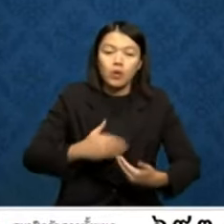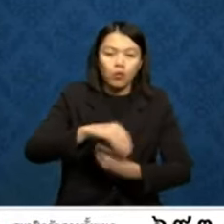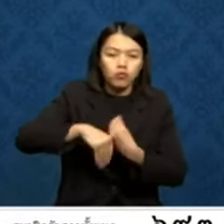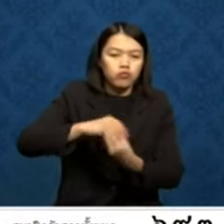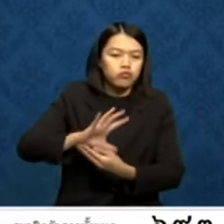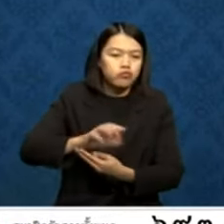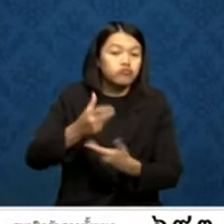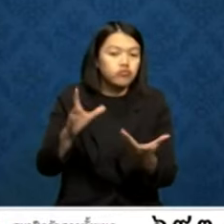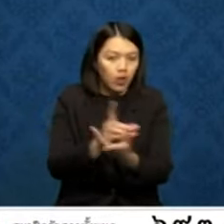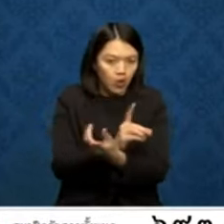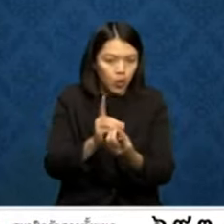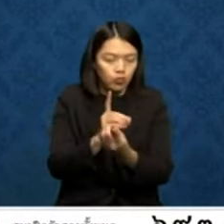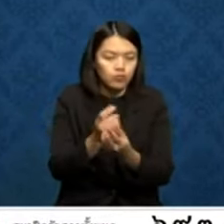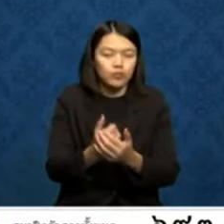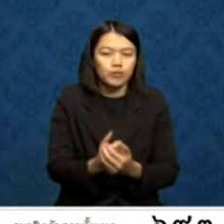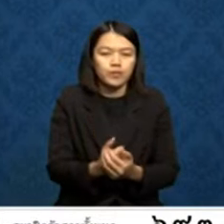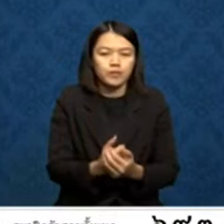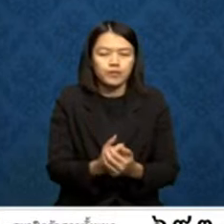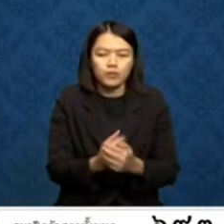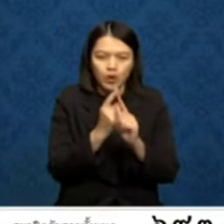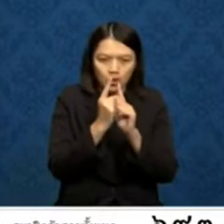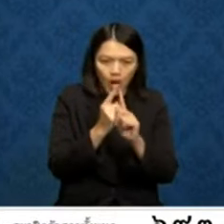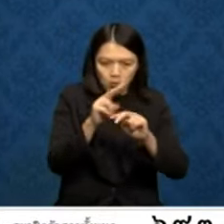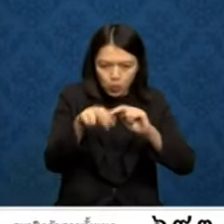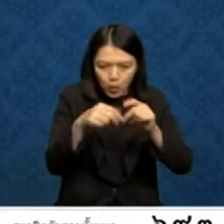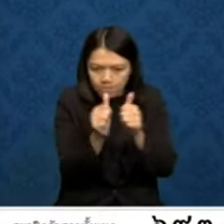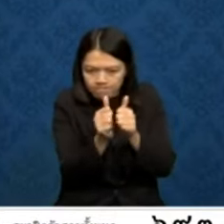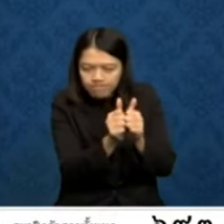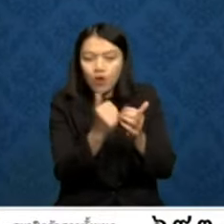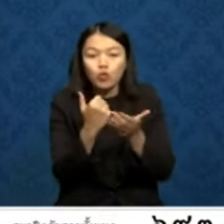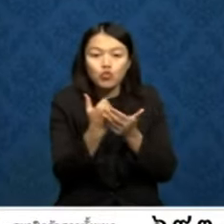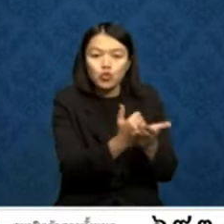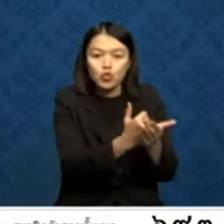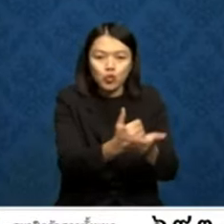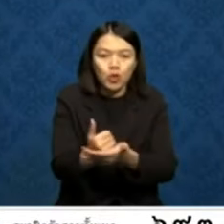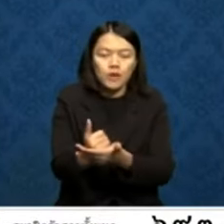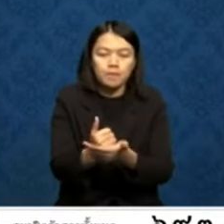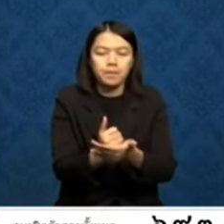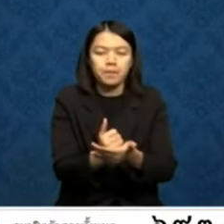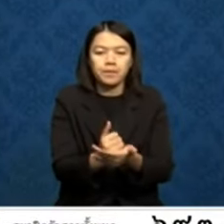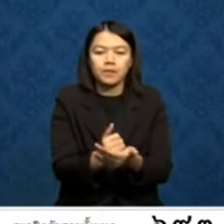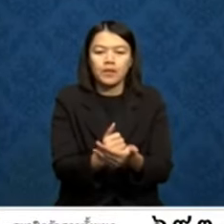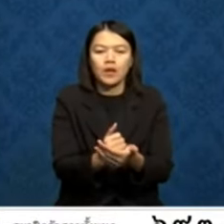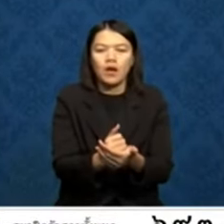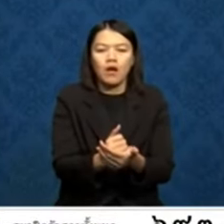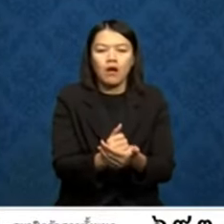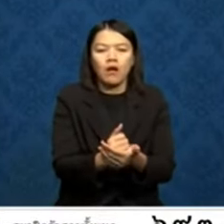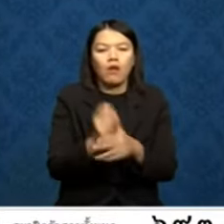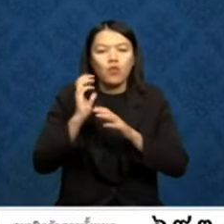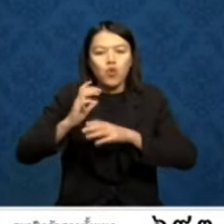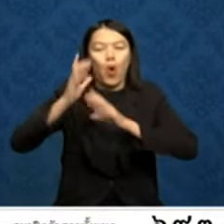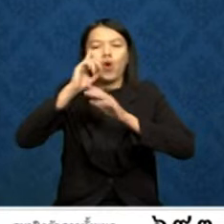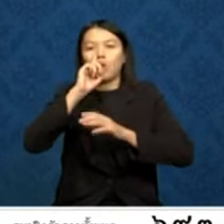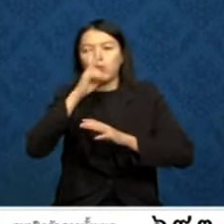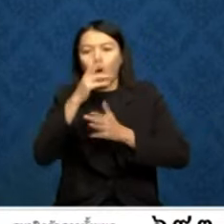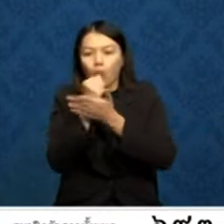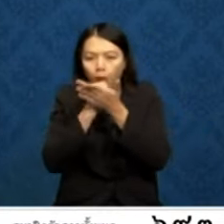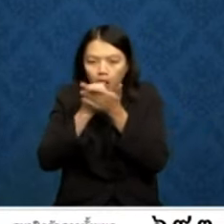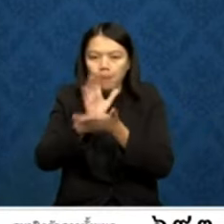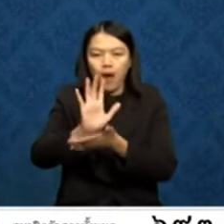มรวมทั้งมีระบบติดตามดูแลช่วยเหลือเพื่อไม่ให้กลับไปสู่วงจรยาเสพติดอี